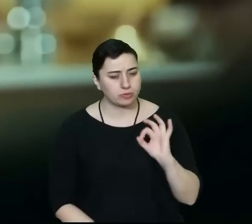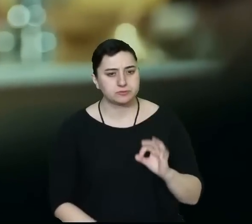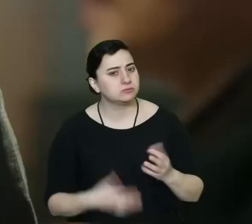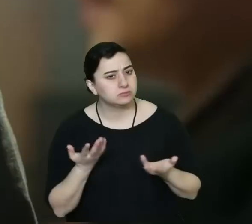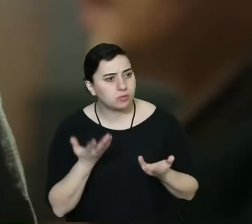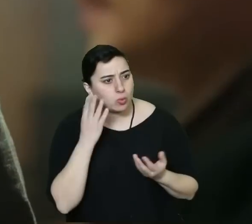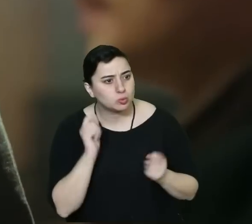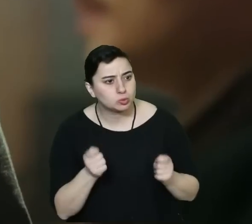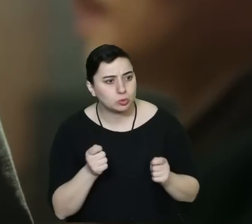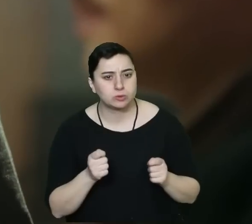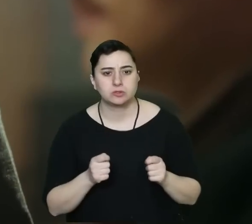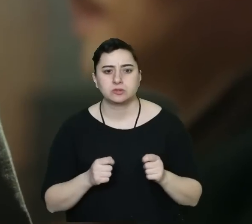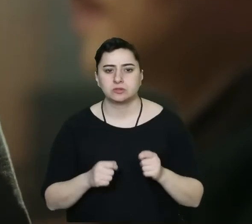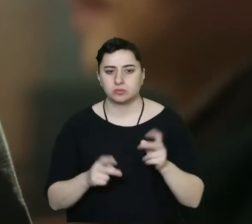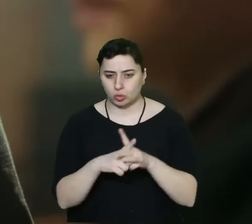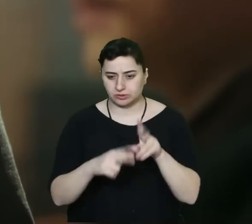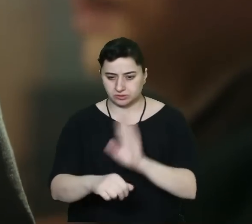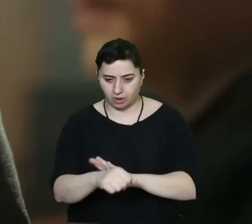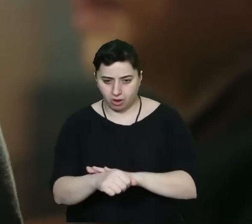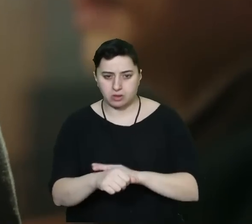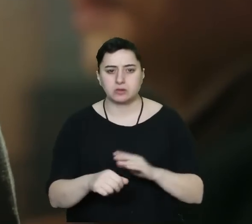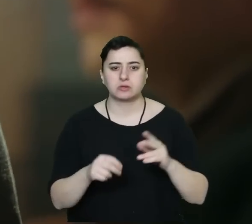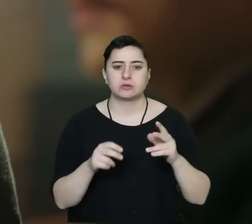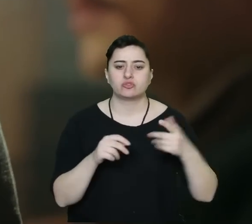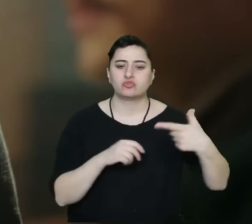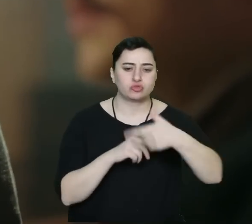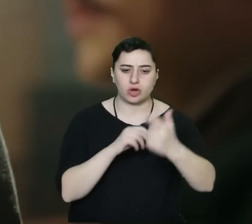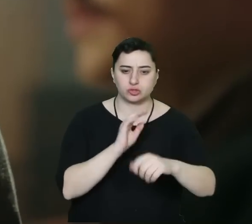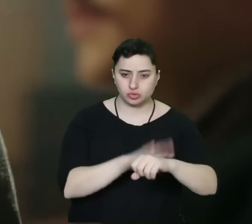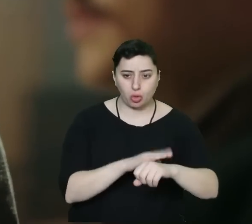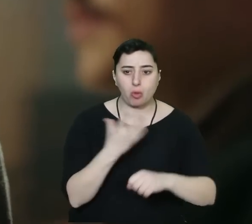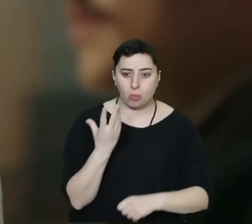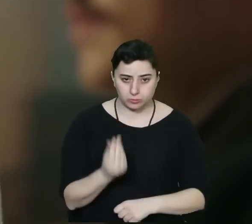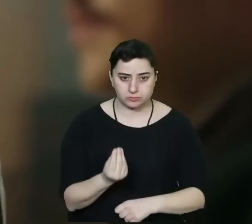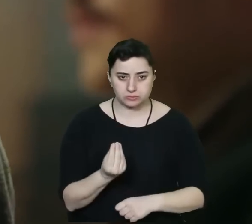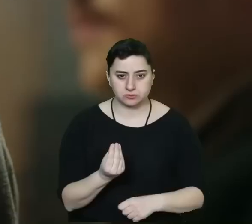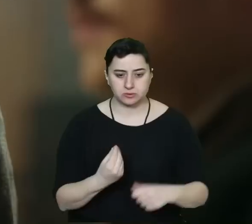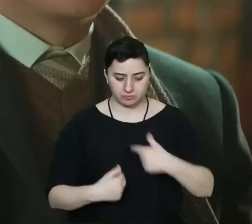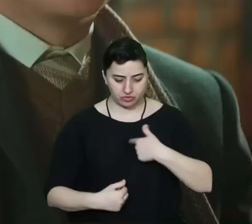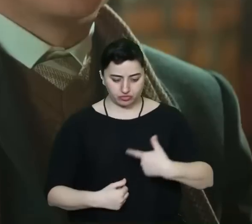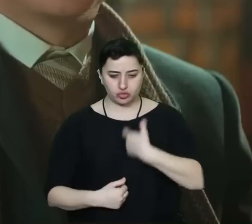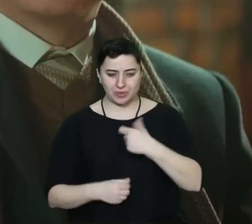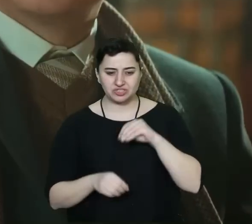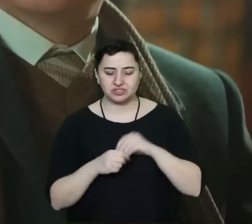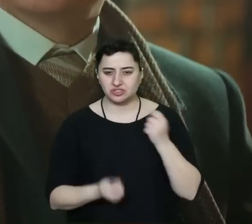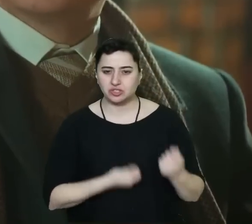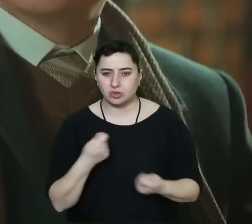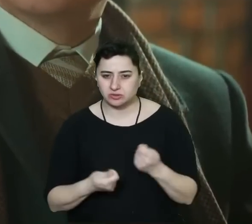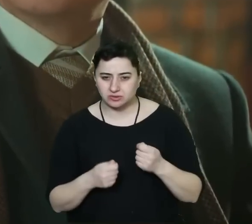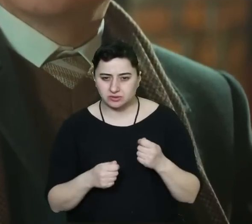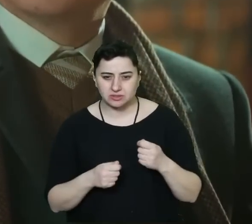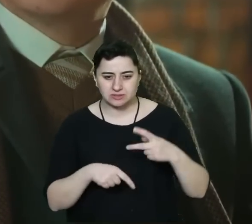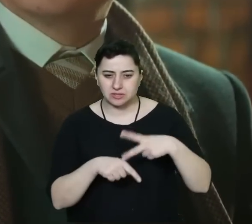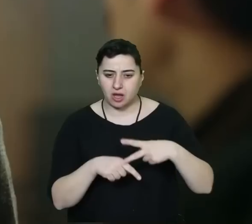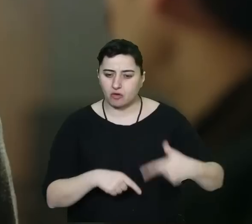Nasıl öğreneceksin? Polis sağcı, vuranlar da solcuysa, bu beni vurmaya çalışanlar vardı ya, hani